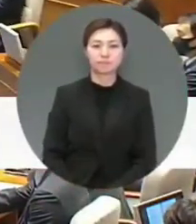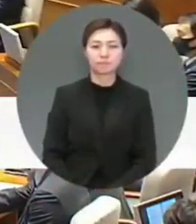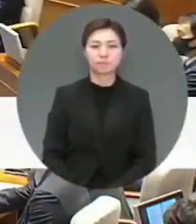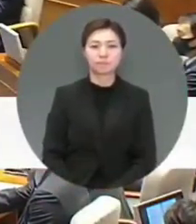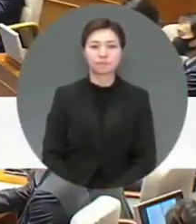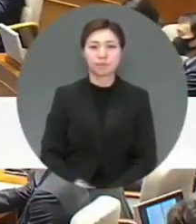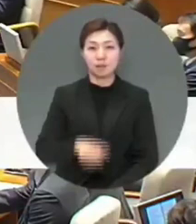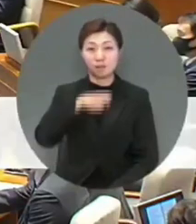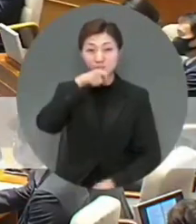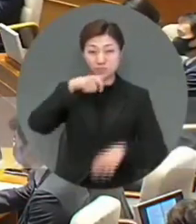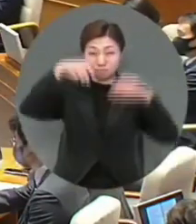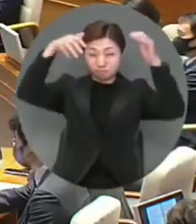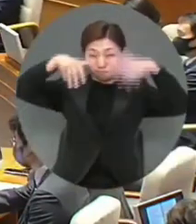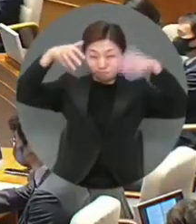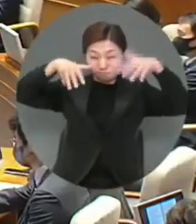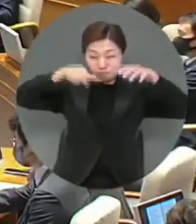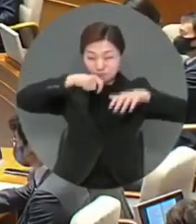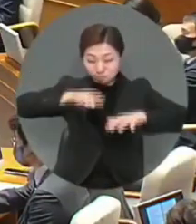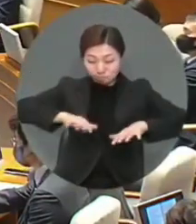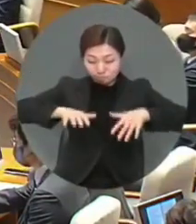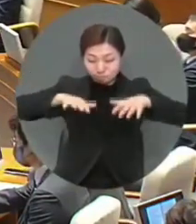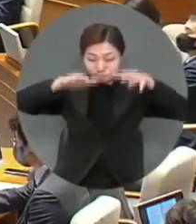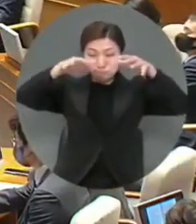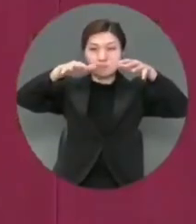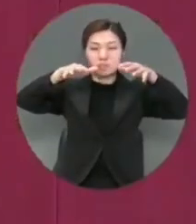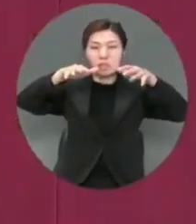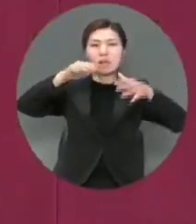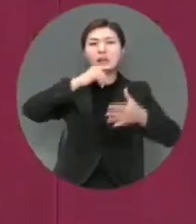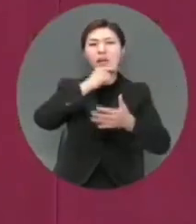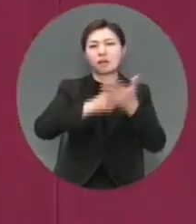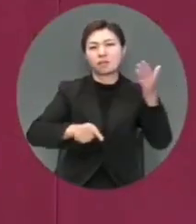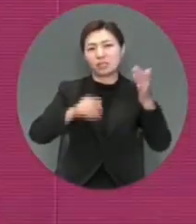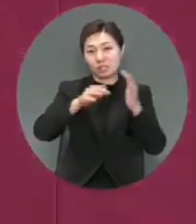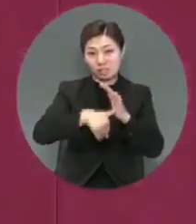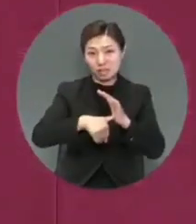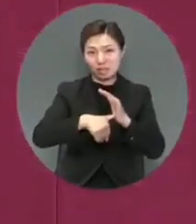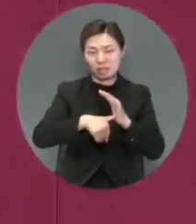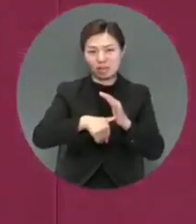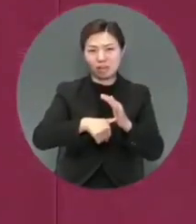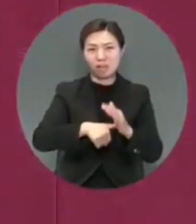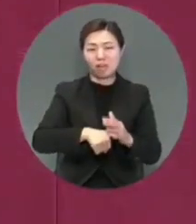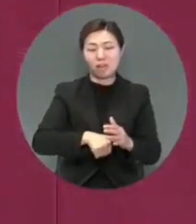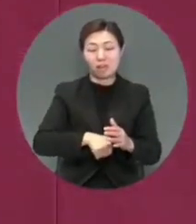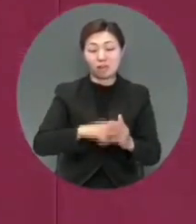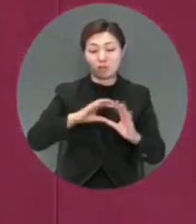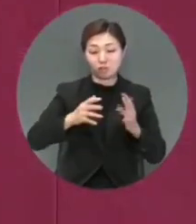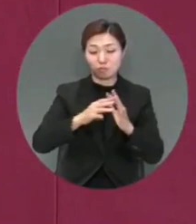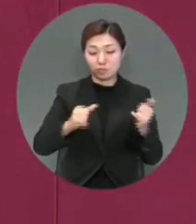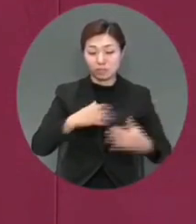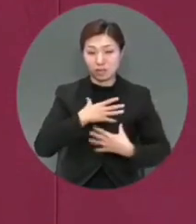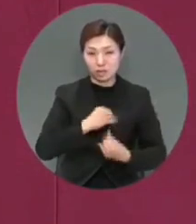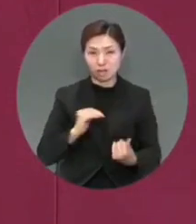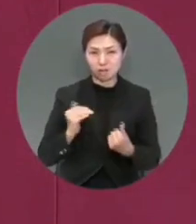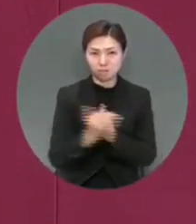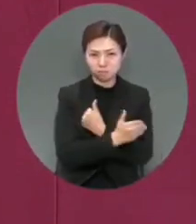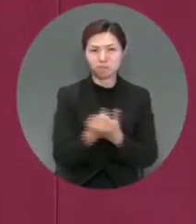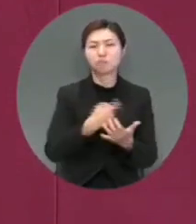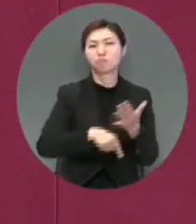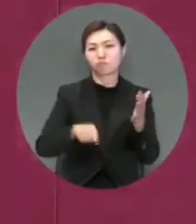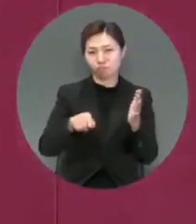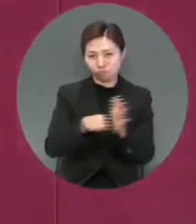홍수 피해로부터 국민의 안전을 지키기 위해 하천 준설과 정비를 다시 본격